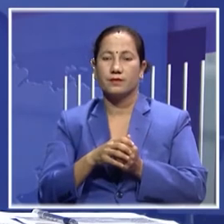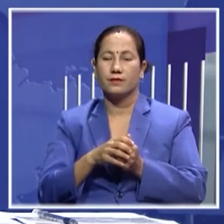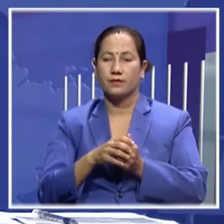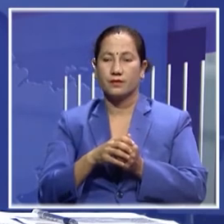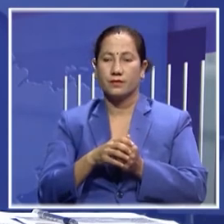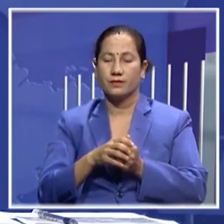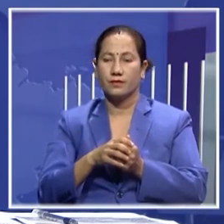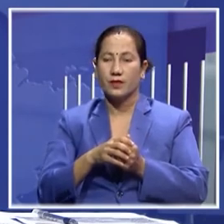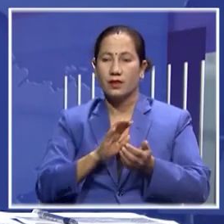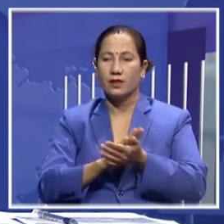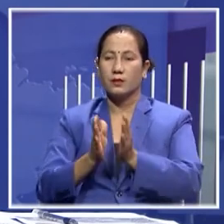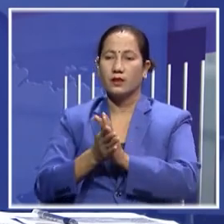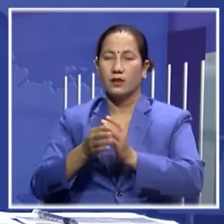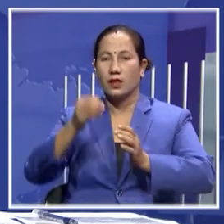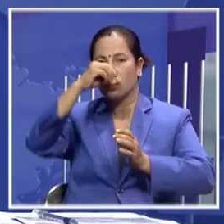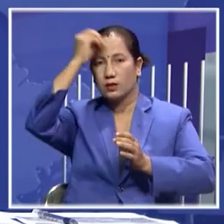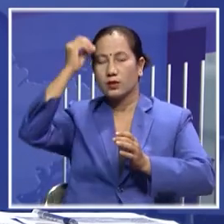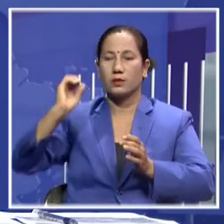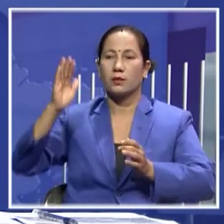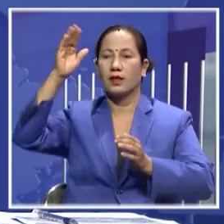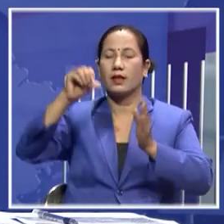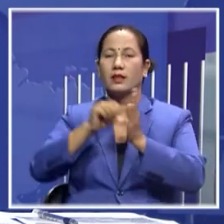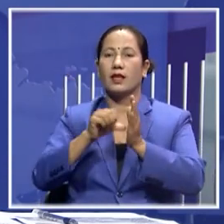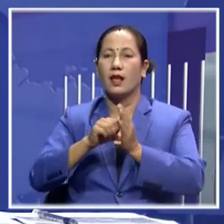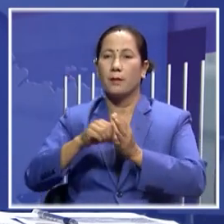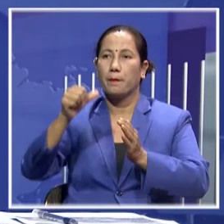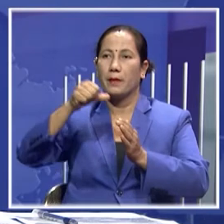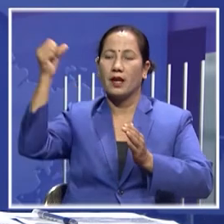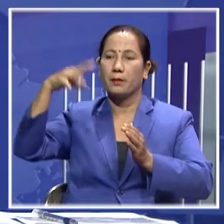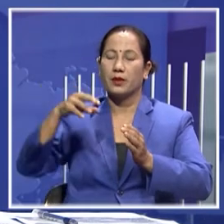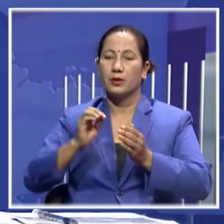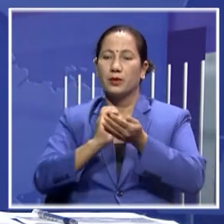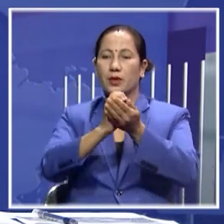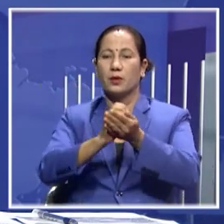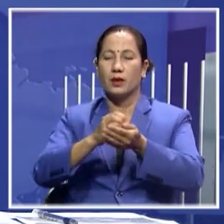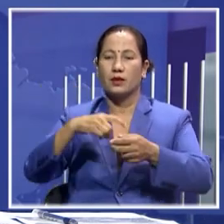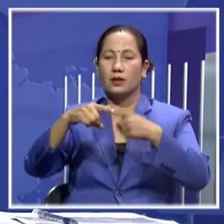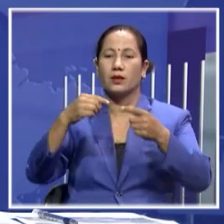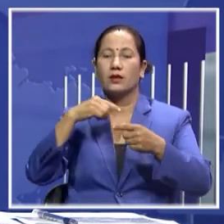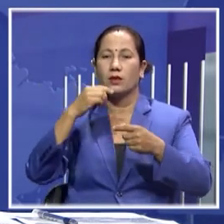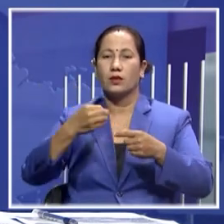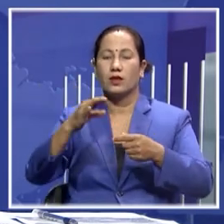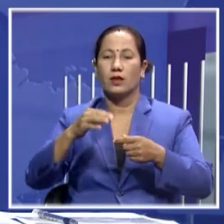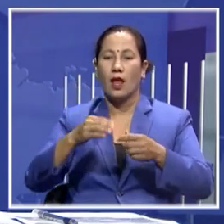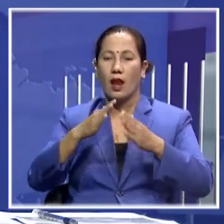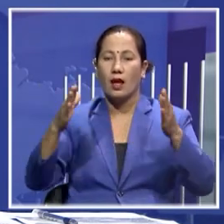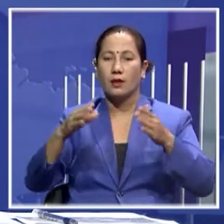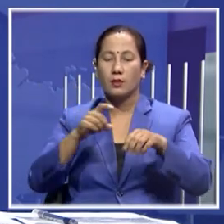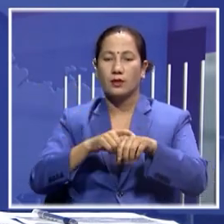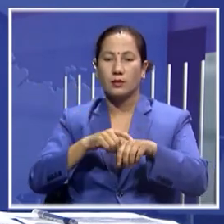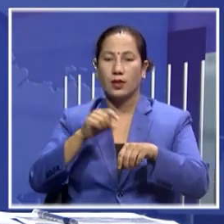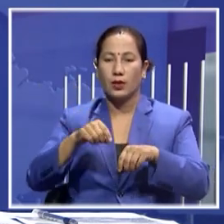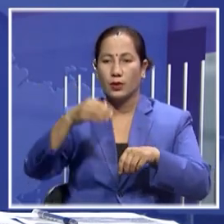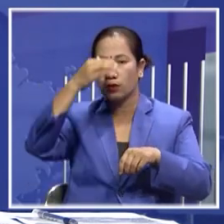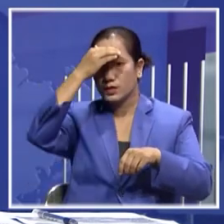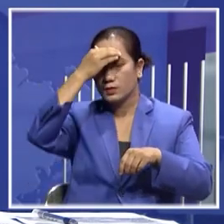बैतडी लगायत सुदूरपश्चिमका पहाडी जिल्लाहरूमा विद्युत सेवा अनियमित हुने गरेको छ। लामो समय देखिएको यो